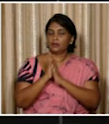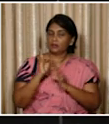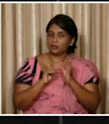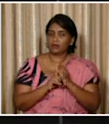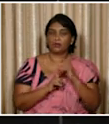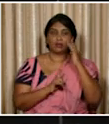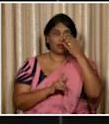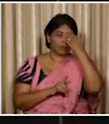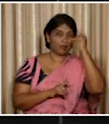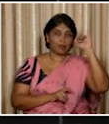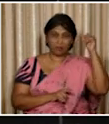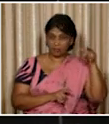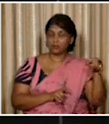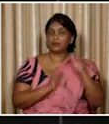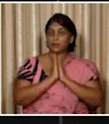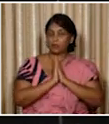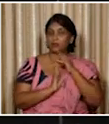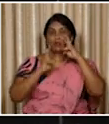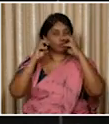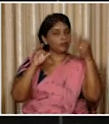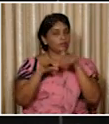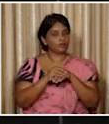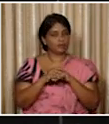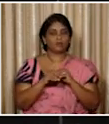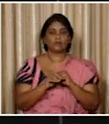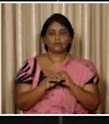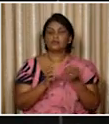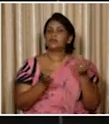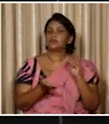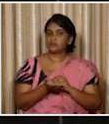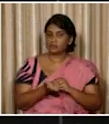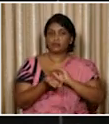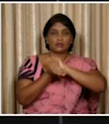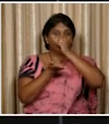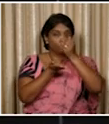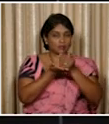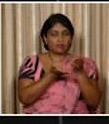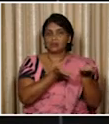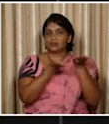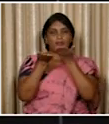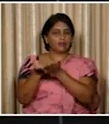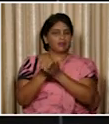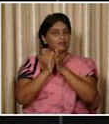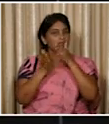2023/4/28 மீளவும் அவ்விடத்தில் சிவலிங்கத்தை பிரதிஷ்டை செய்து வழிபாடாற்றி வருகின்றனர்.